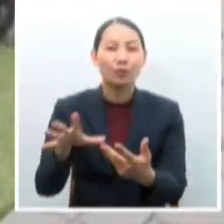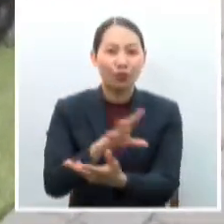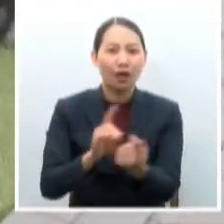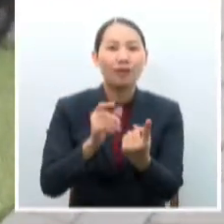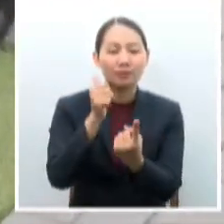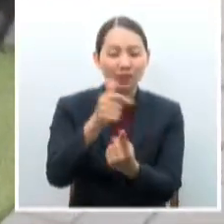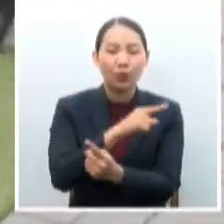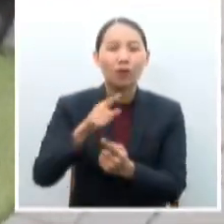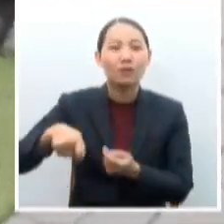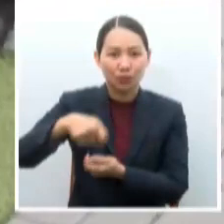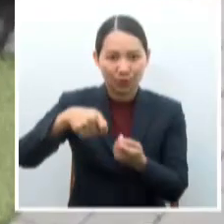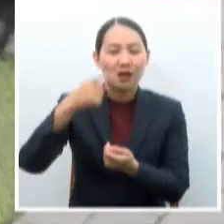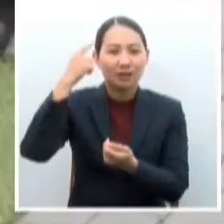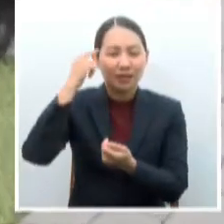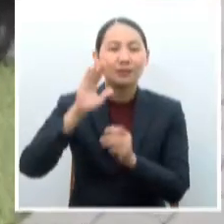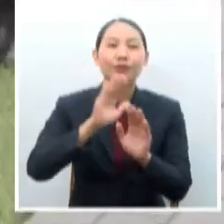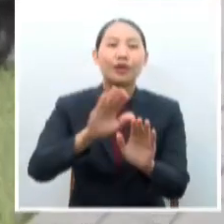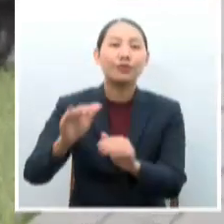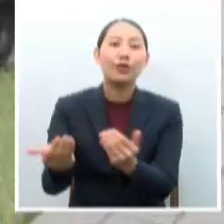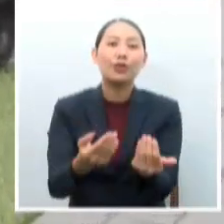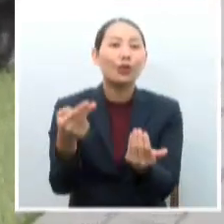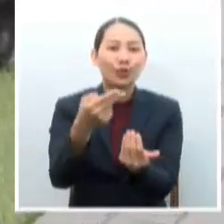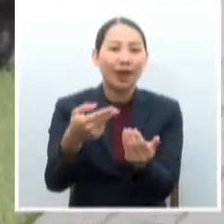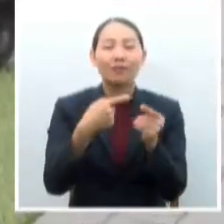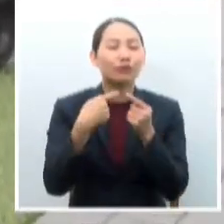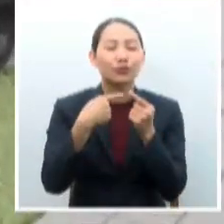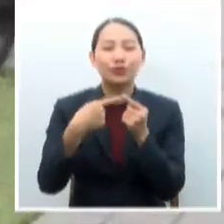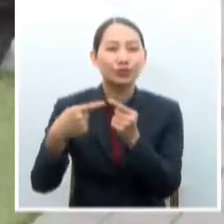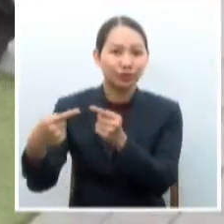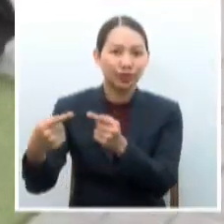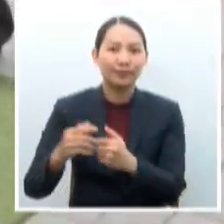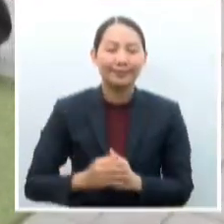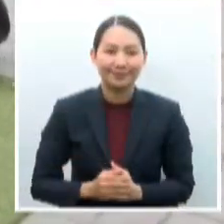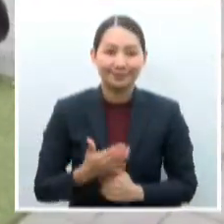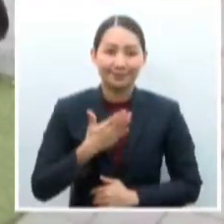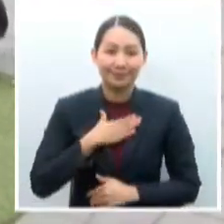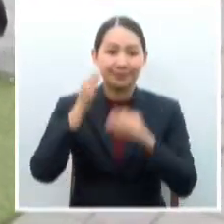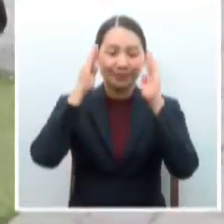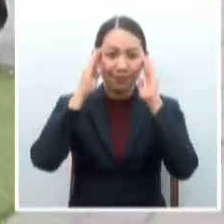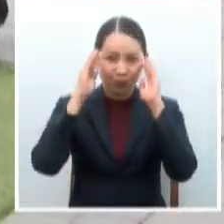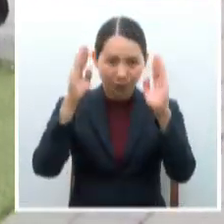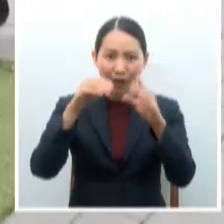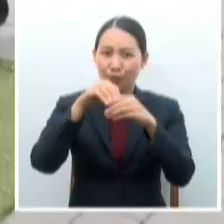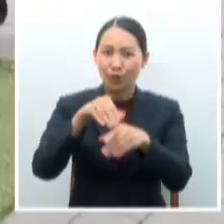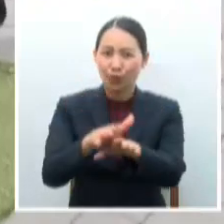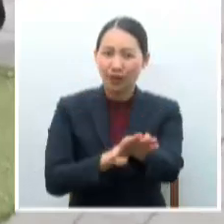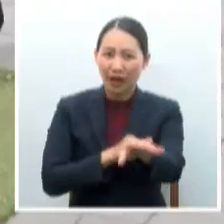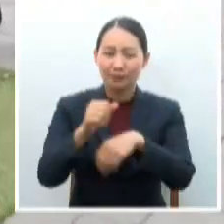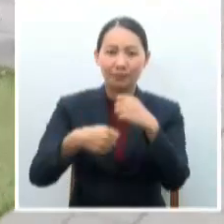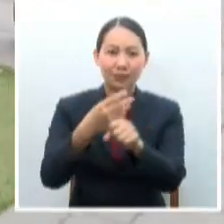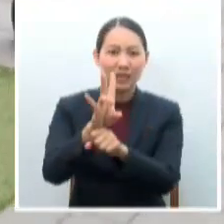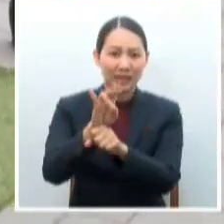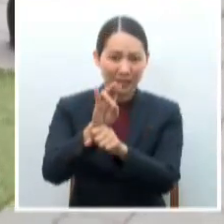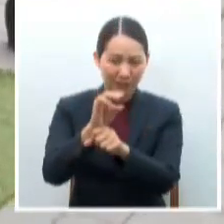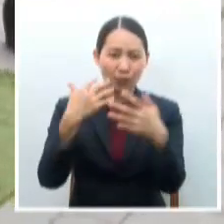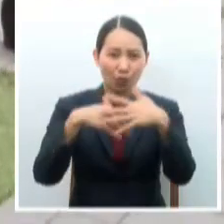ณะนี้เท่าที่ผมมีประสบการณ์เกี่ยวกับการสงกรานต์เนี่ยก็ถึง70ปีแล้วมันก็ยัง